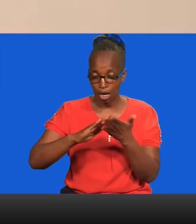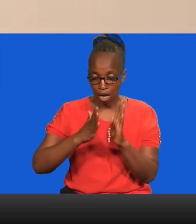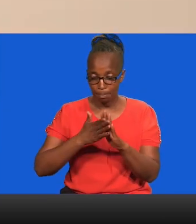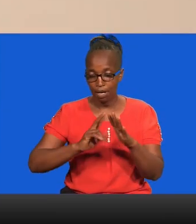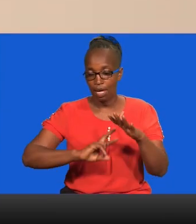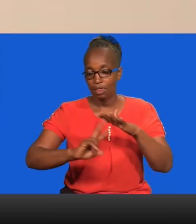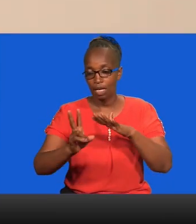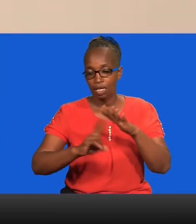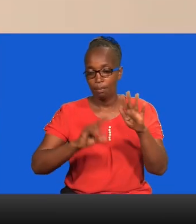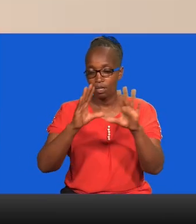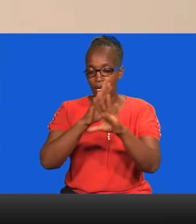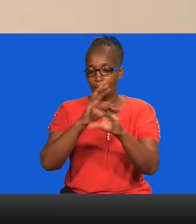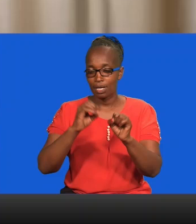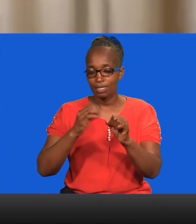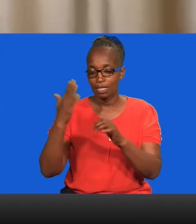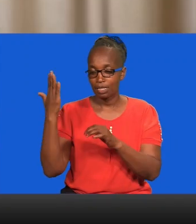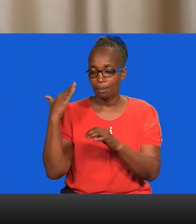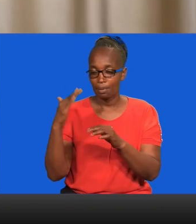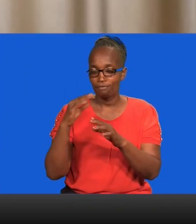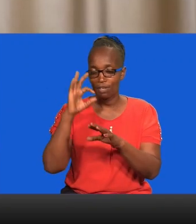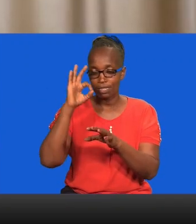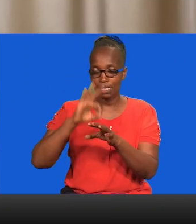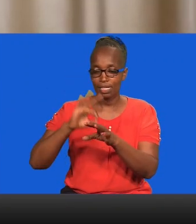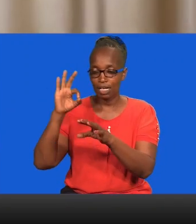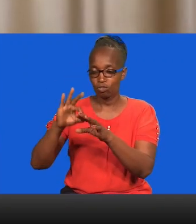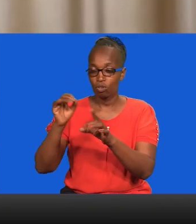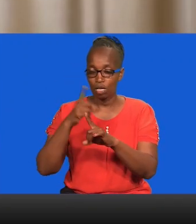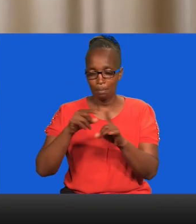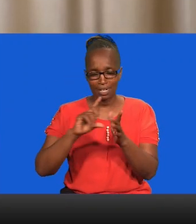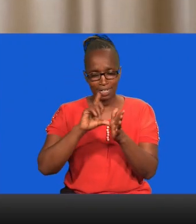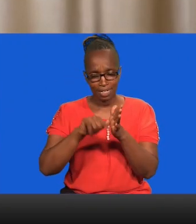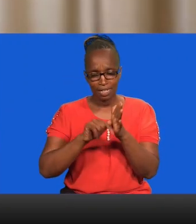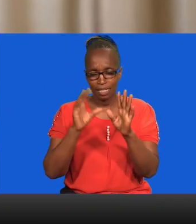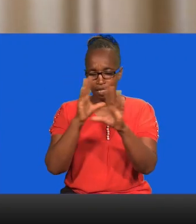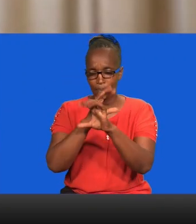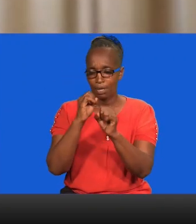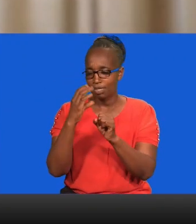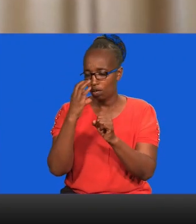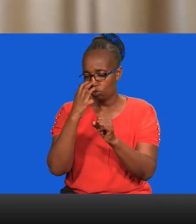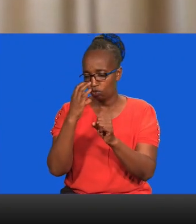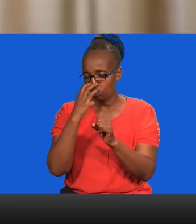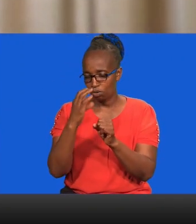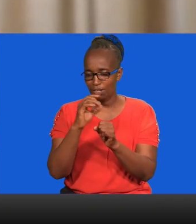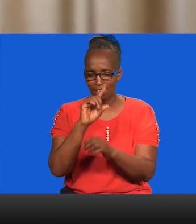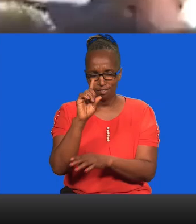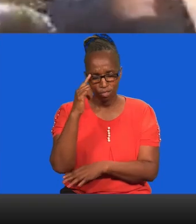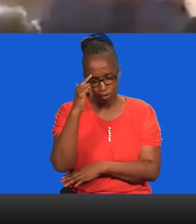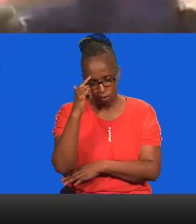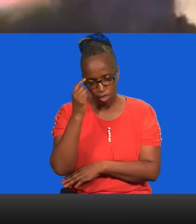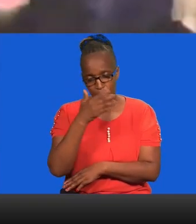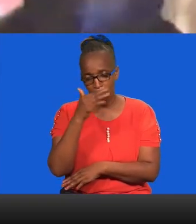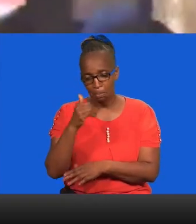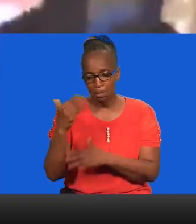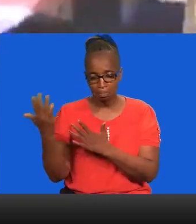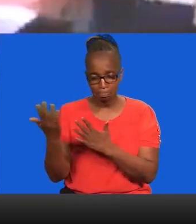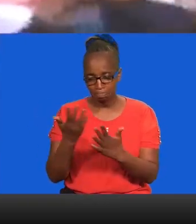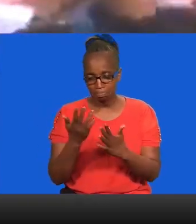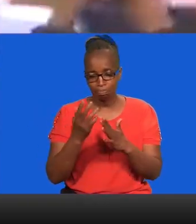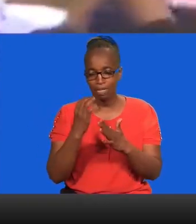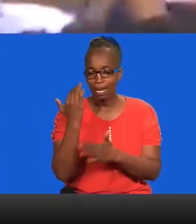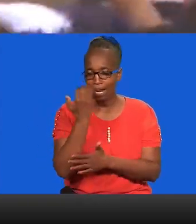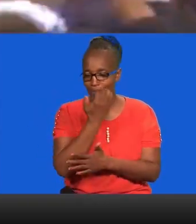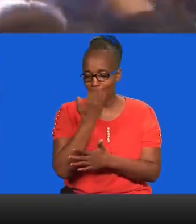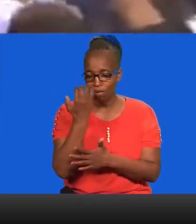2017. Akichaguliwa pia kama naibu spika, ila akatimuliwa mwaka wa 2020. Ikumbukwe kuwa